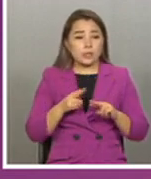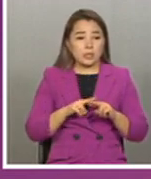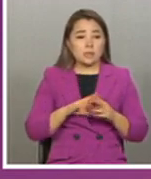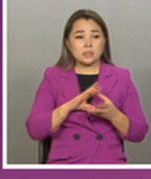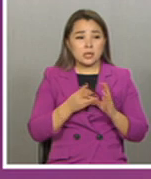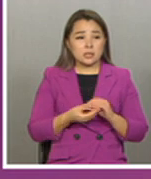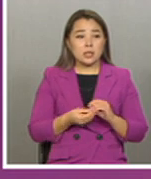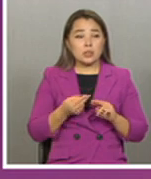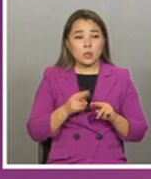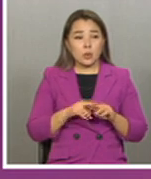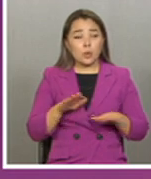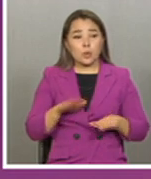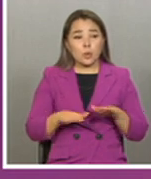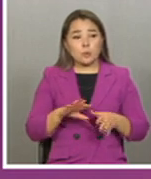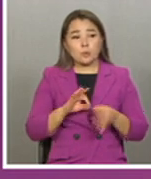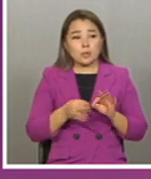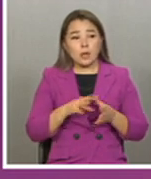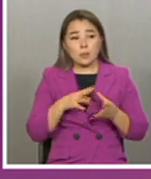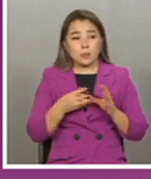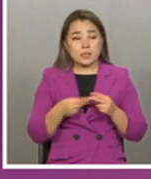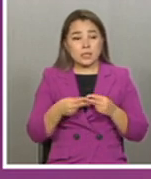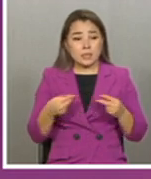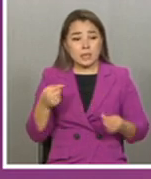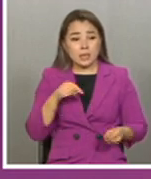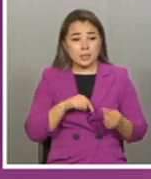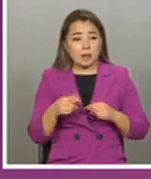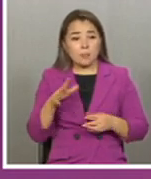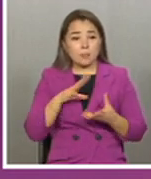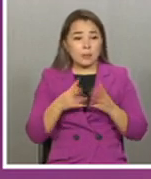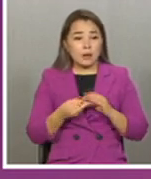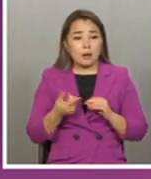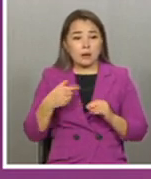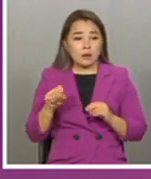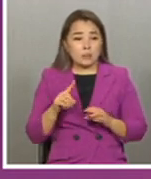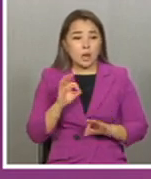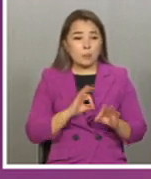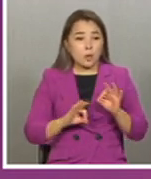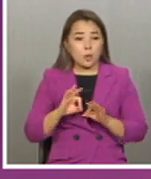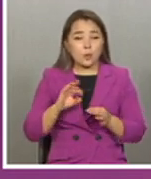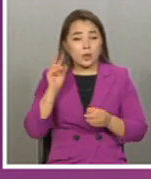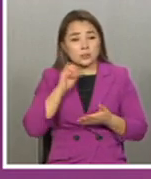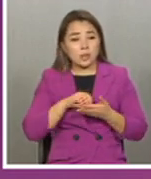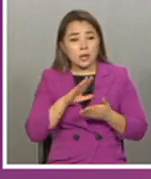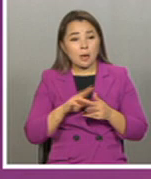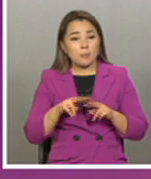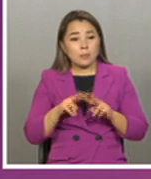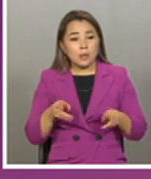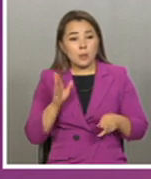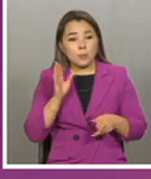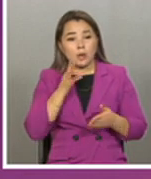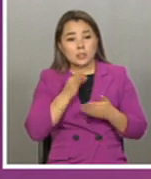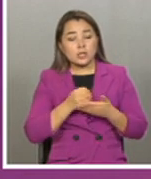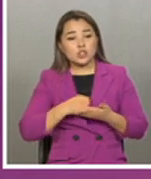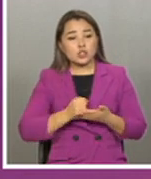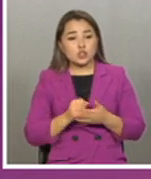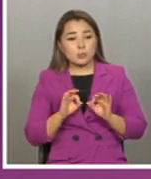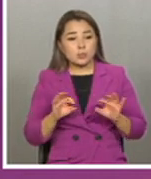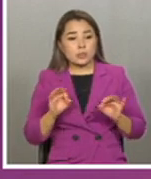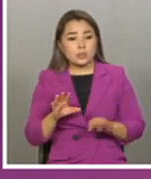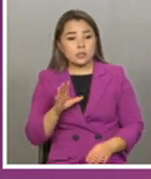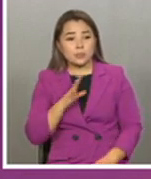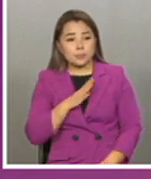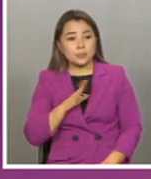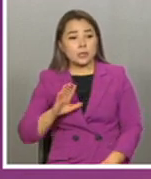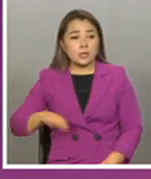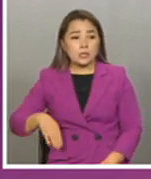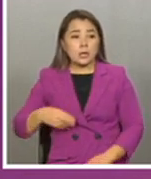сол көлемдері өзара тең болатын барлық газдарда молекулалар саны бірдей болатыны жайлы тұжырым жасады. Кейіннен